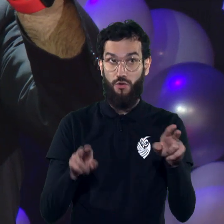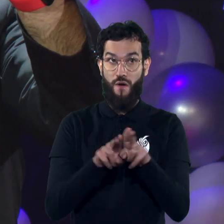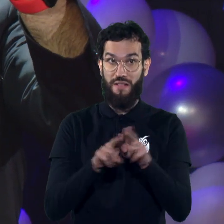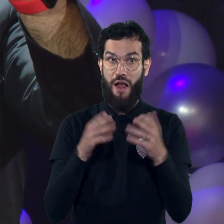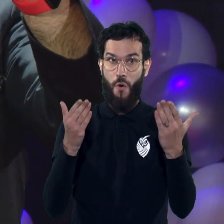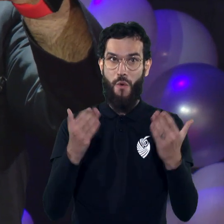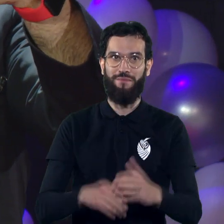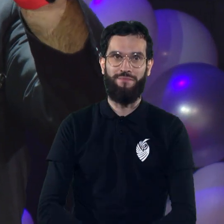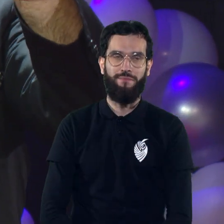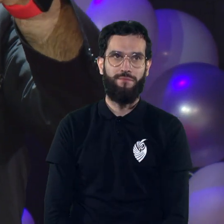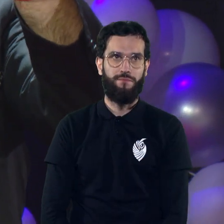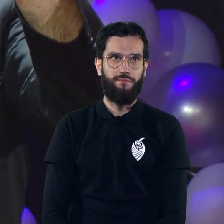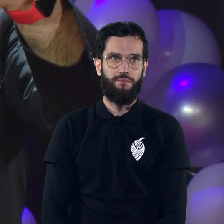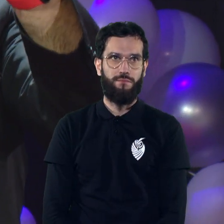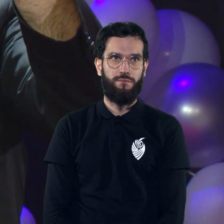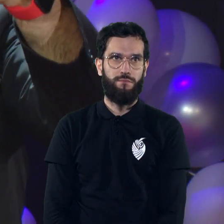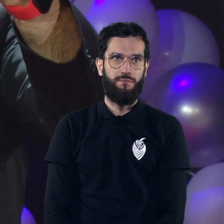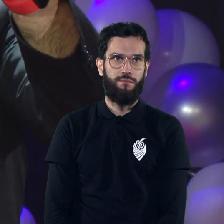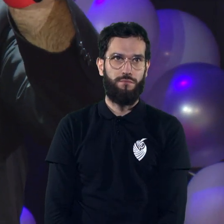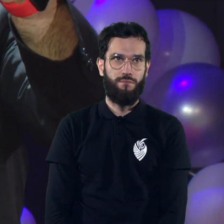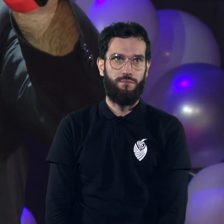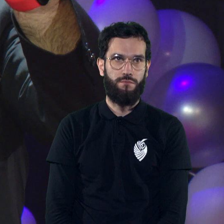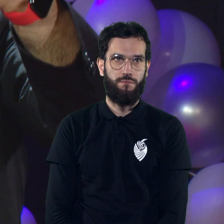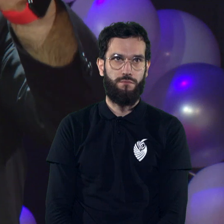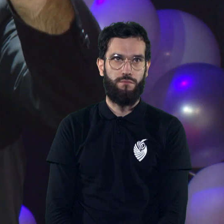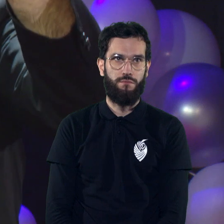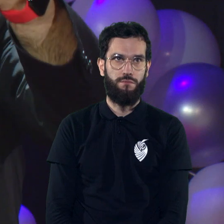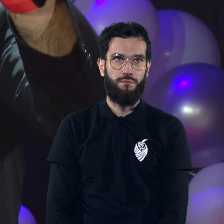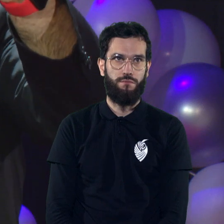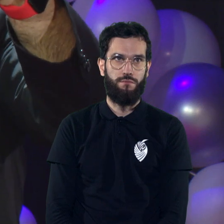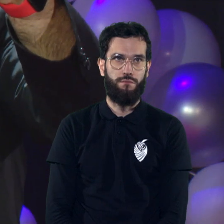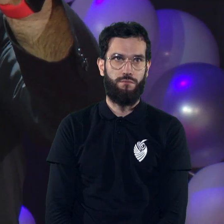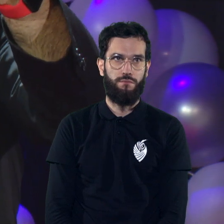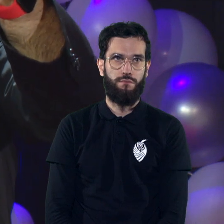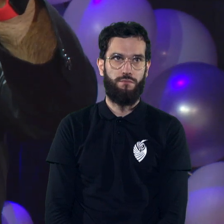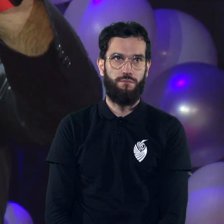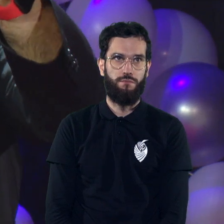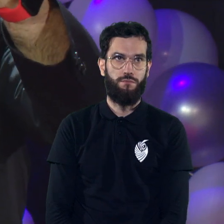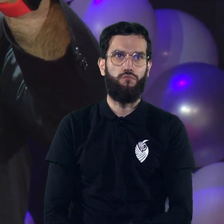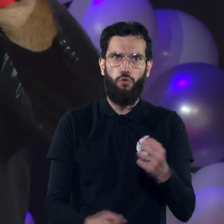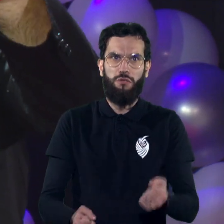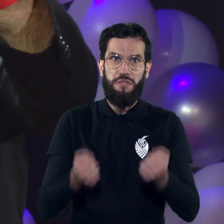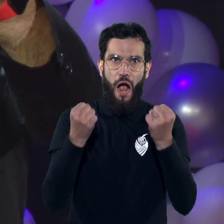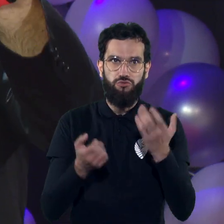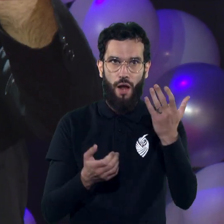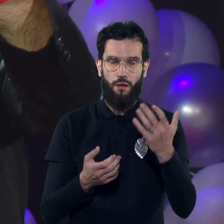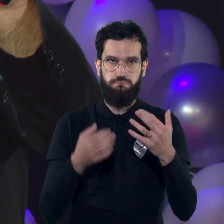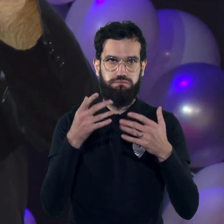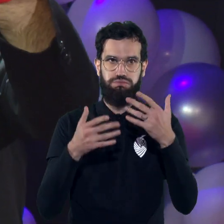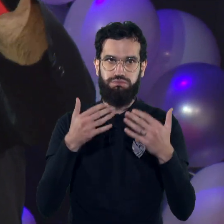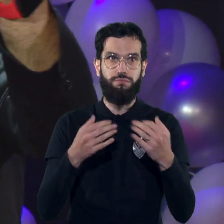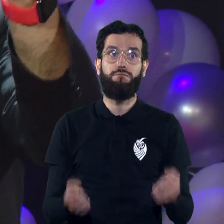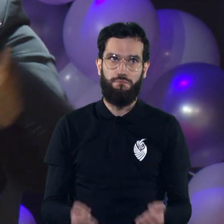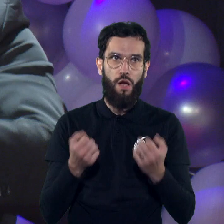Ukazováky, maličky, striedať to. Trochu horšie na každej ruke iný prst. No a najťažšie na každej ruke niečo